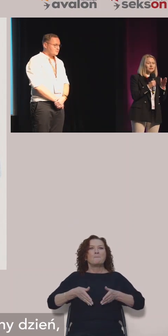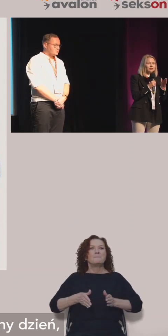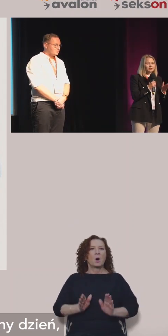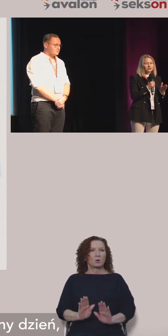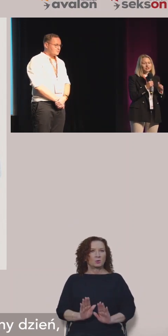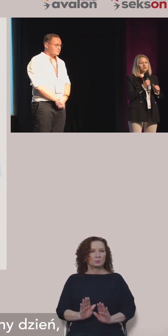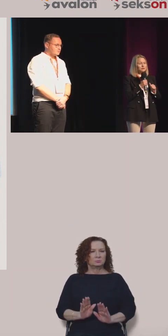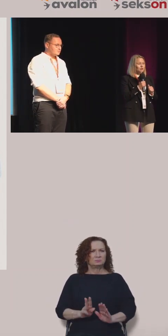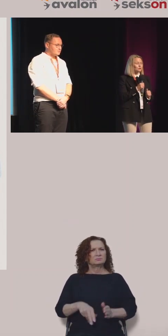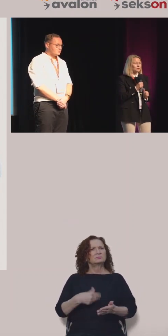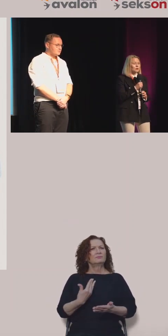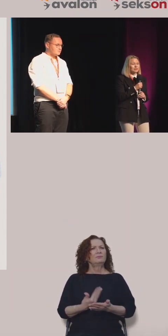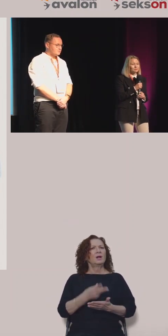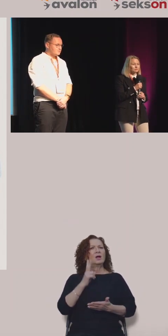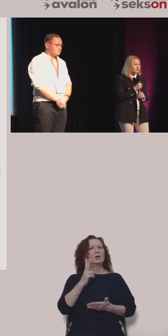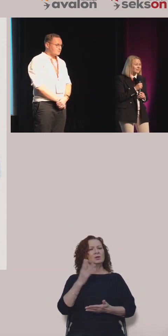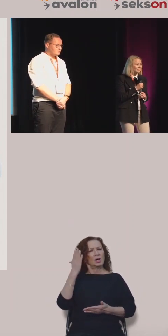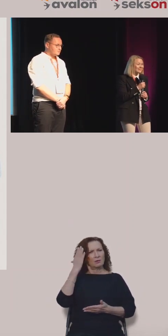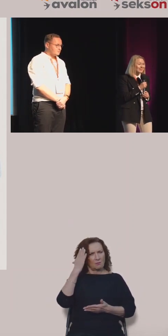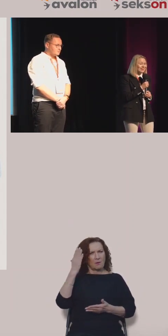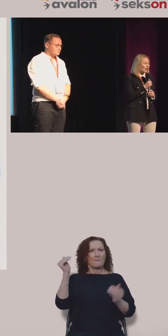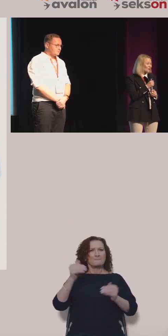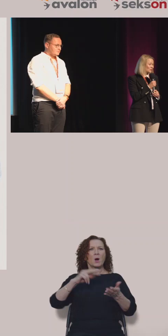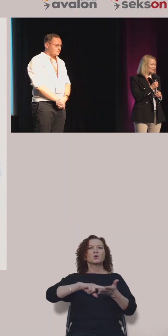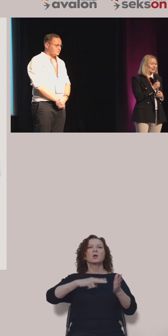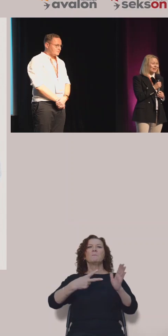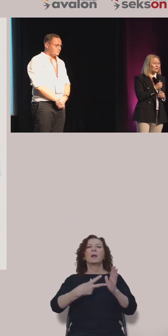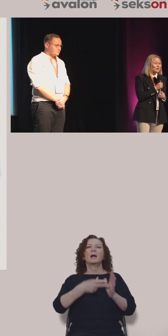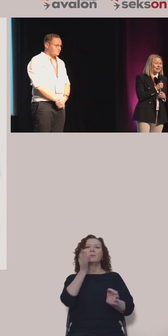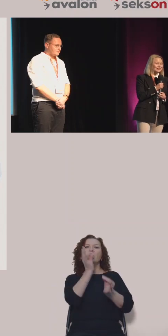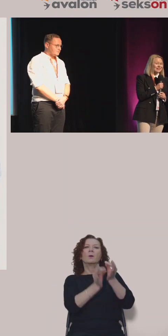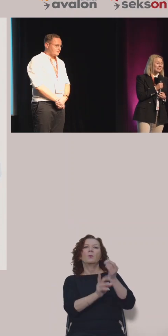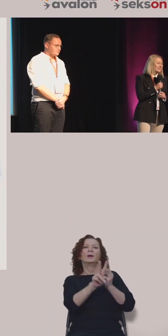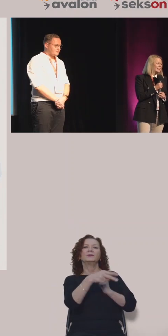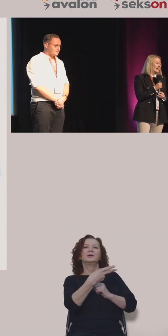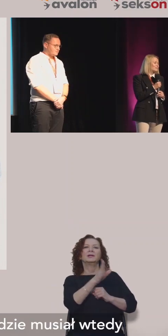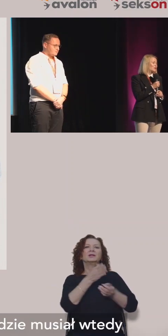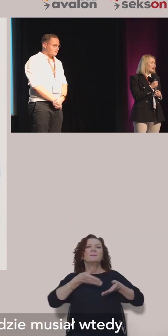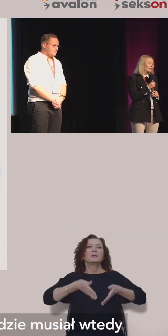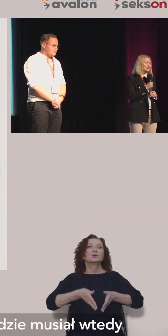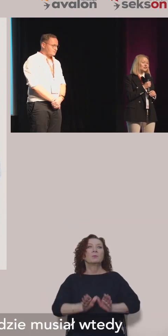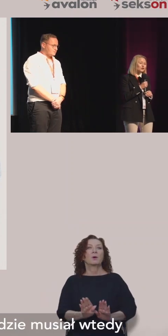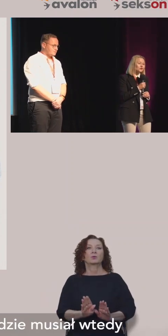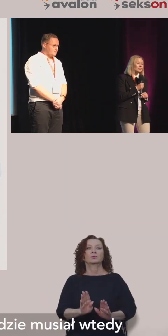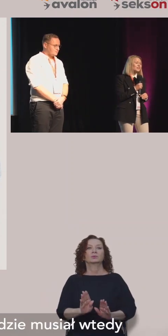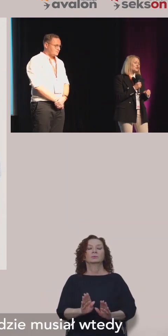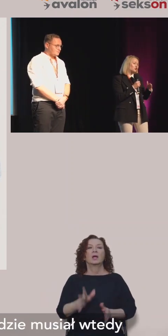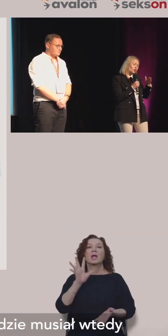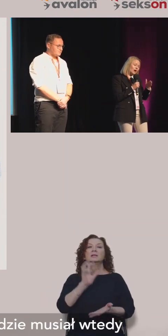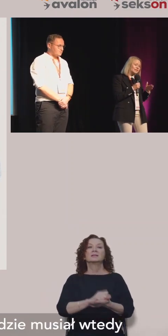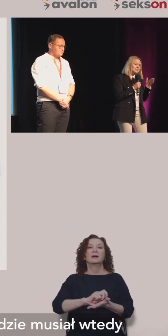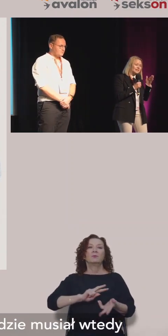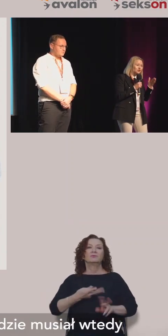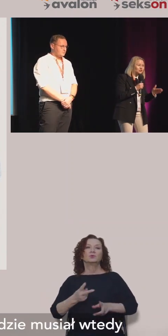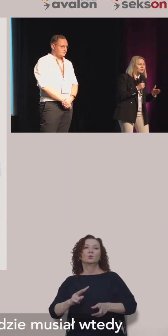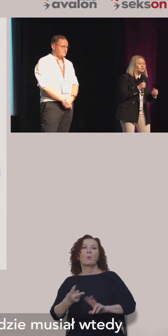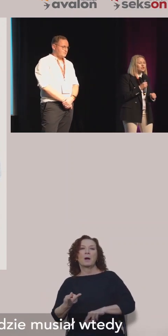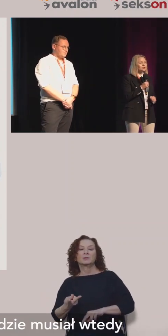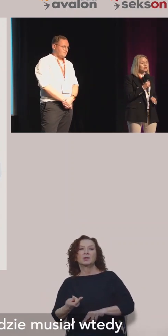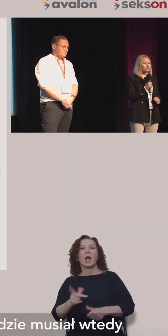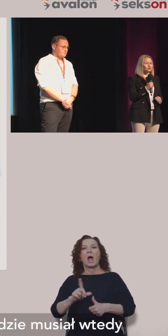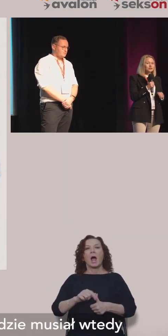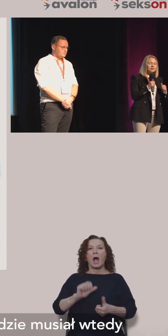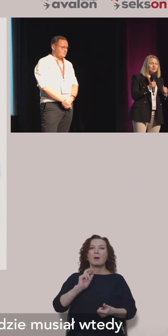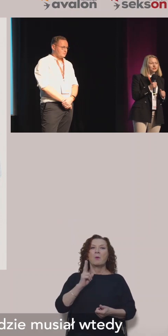ten konkretny dzień, to znowu składam olbrzymie gratulacje. Albo każdy, kto wie, że dokładnie za 3 dni